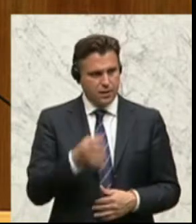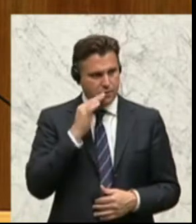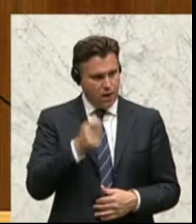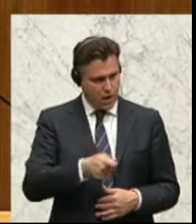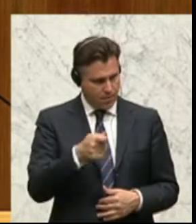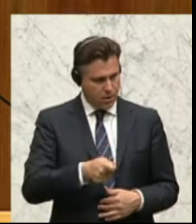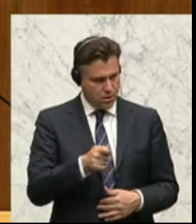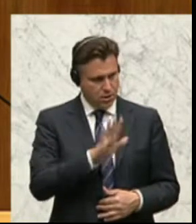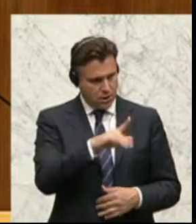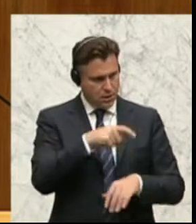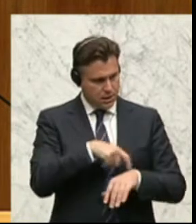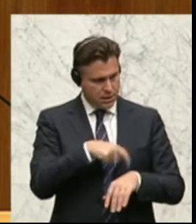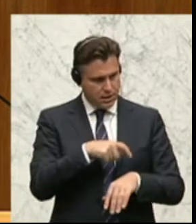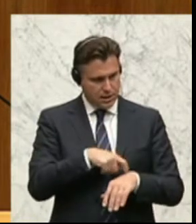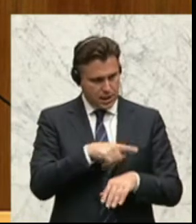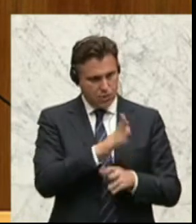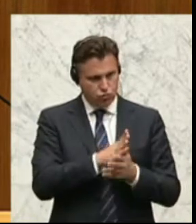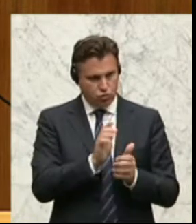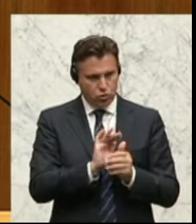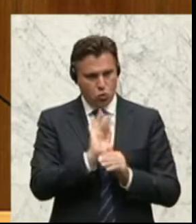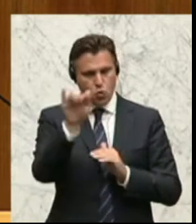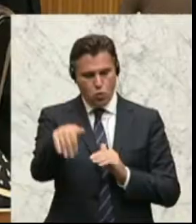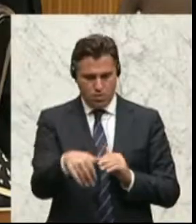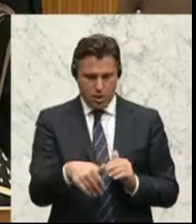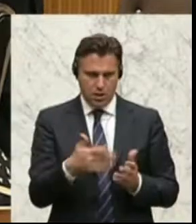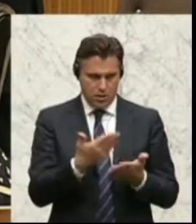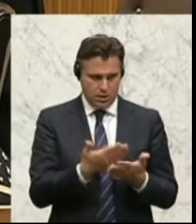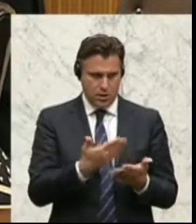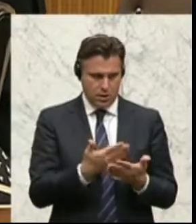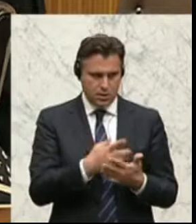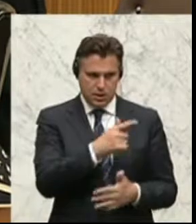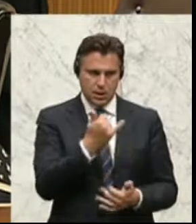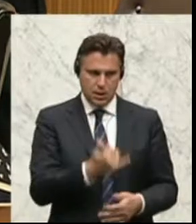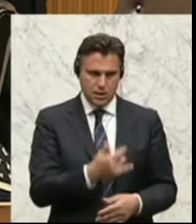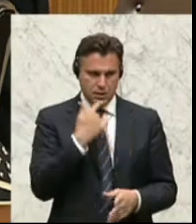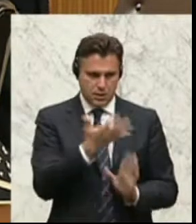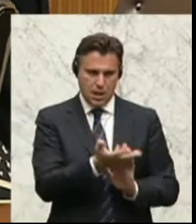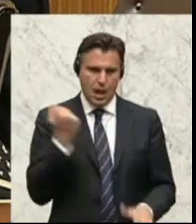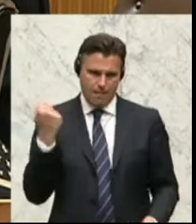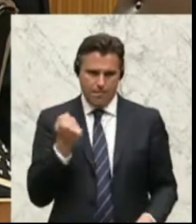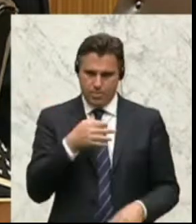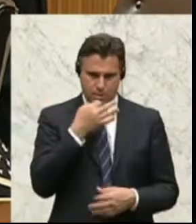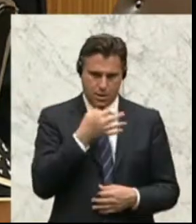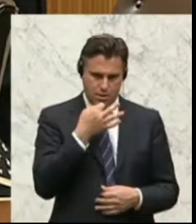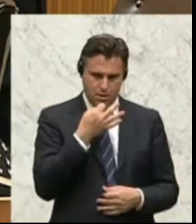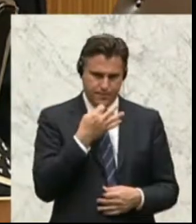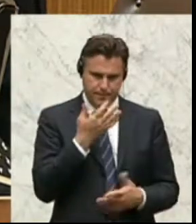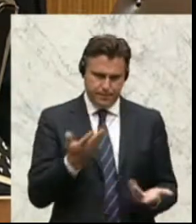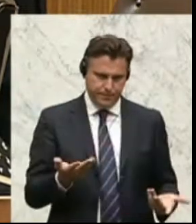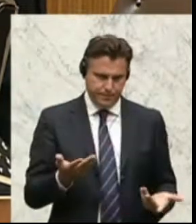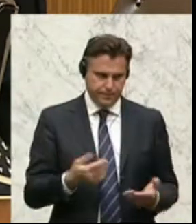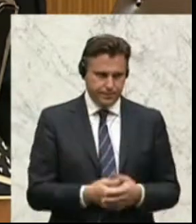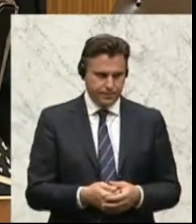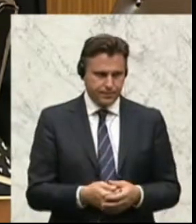Zeit bereits weit überschritten. Daher muss ich Ihnen auch das Wort entziehen. Und ich habe Ihnen